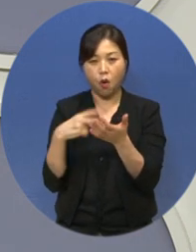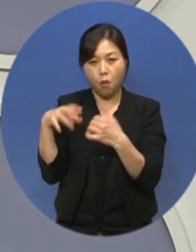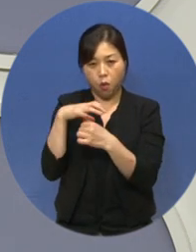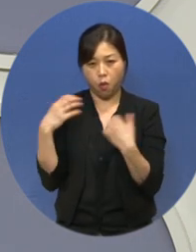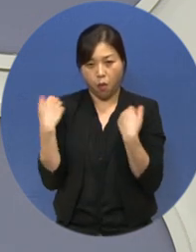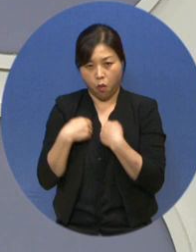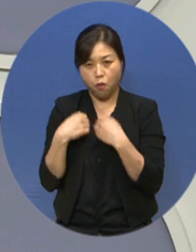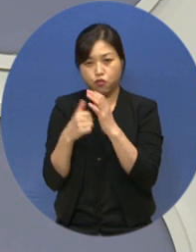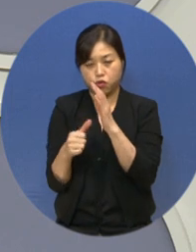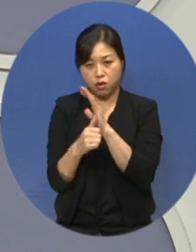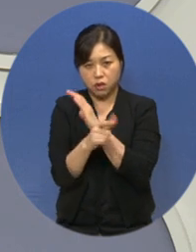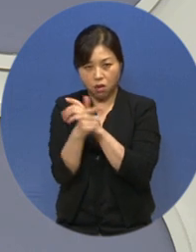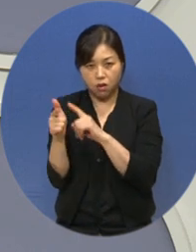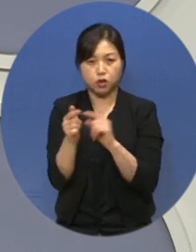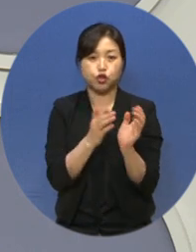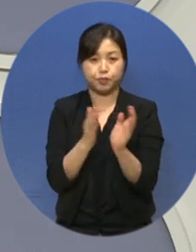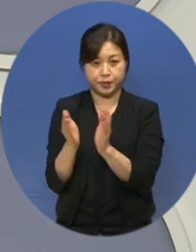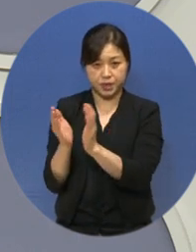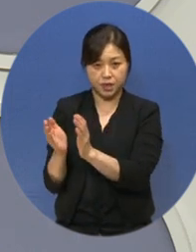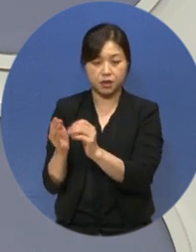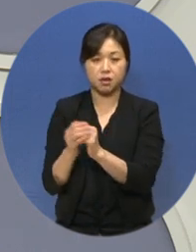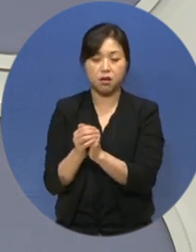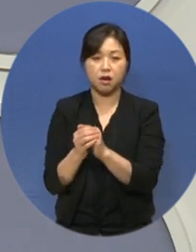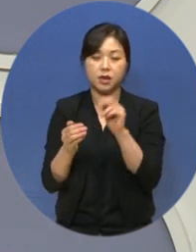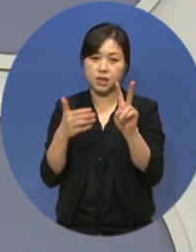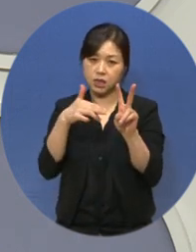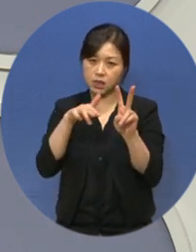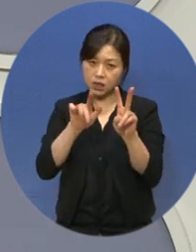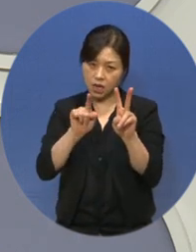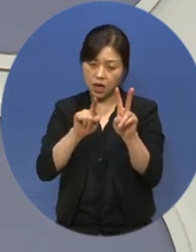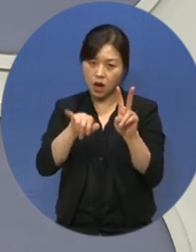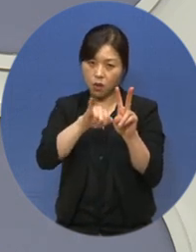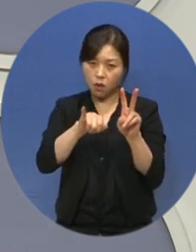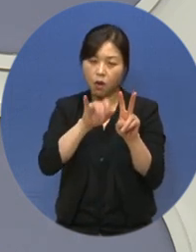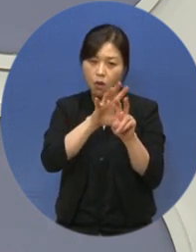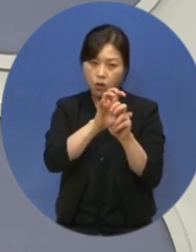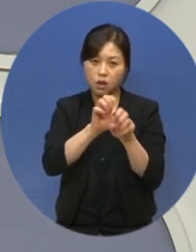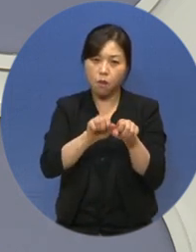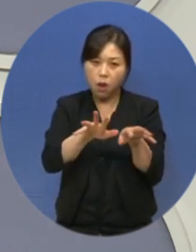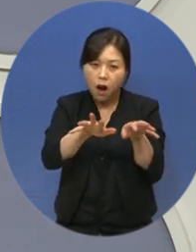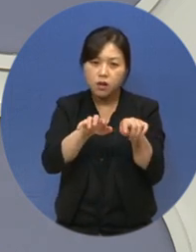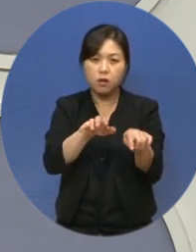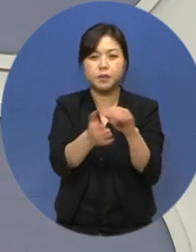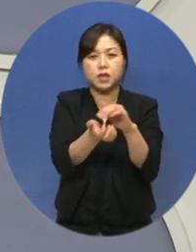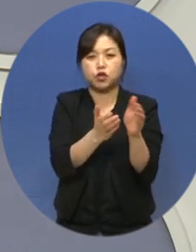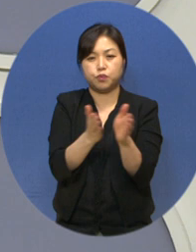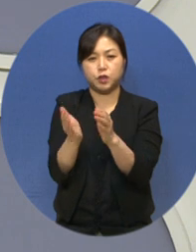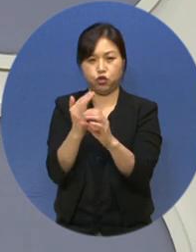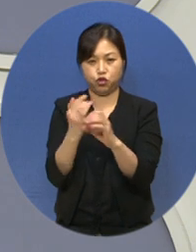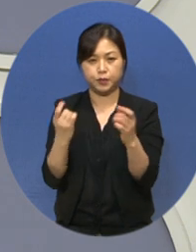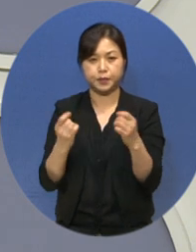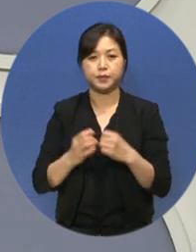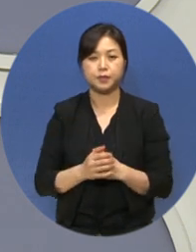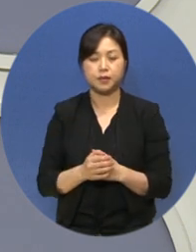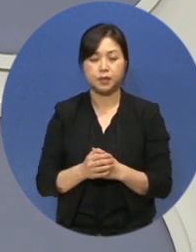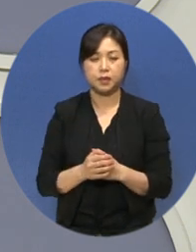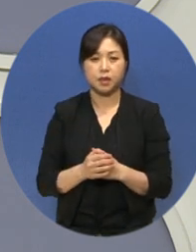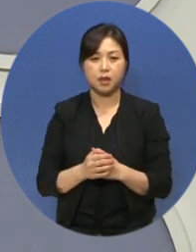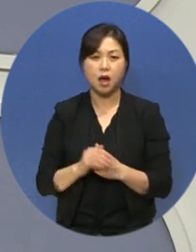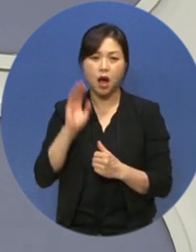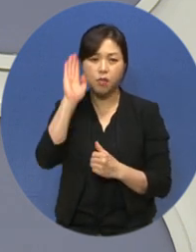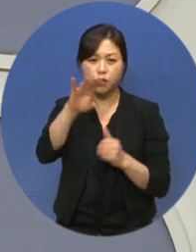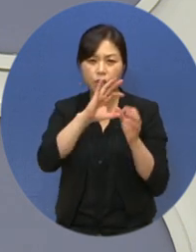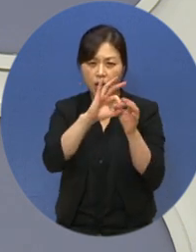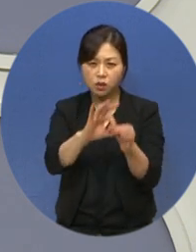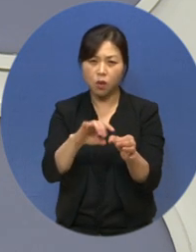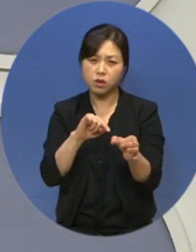이런 건축 첫째 주 매서 2차 대형 에 준비하고 있다 이런 말씀 드립니다 4 특히 냥이 문제가 이제 장기화될 거에 대해서